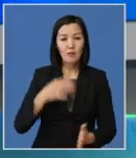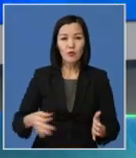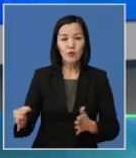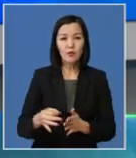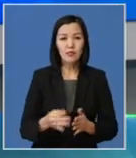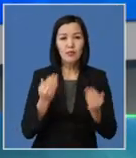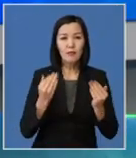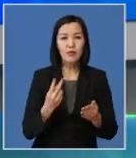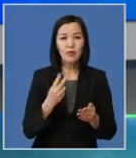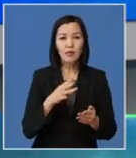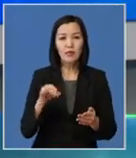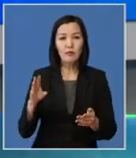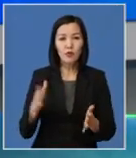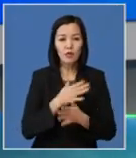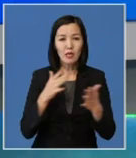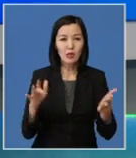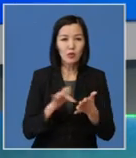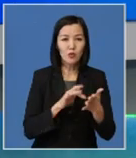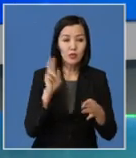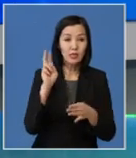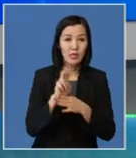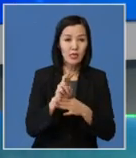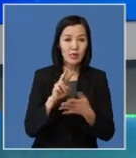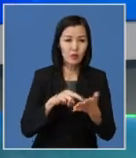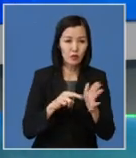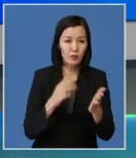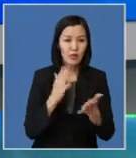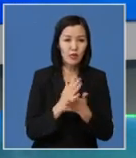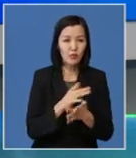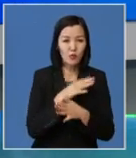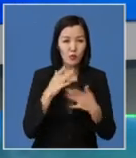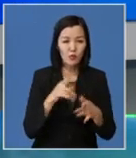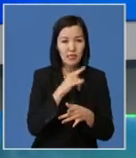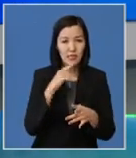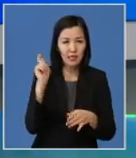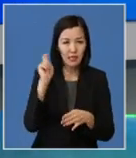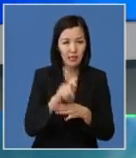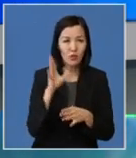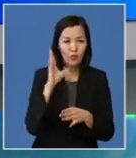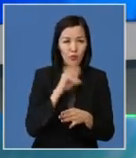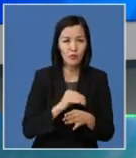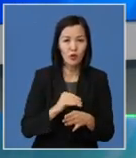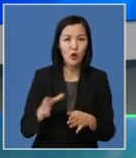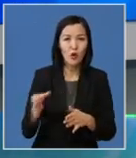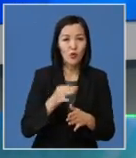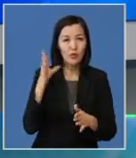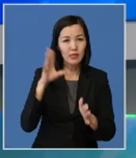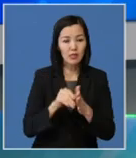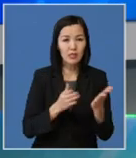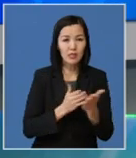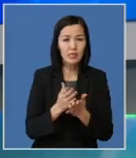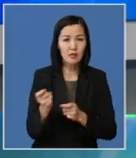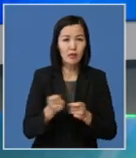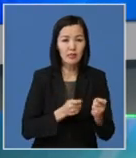Алматы облысына биыл 2 миллионнан аса турист келетті болжанып отыр. Олардың дені Ресейден келуі мүмкін. Облыстық ішкі саясат басқармасы жанынан